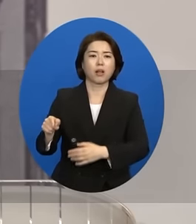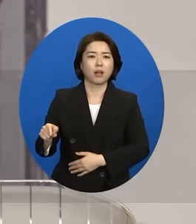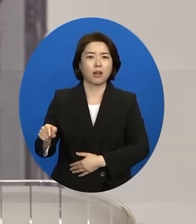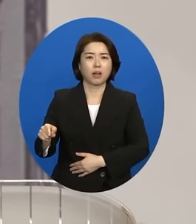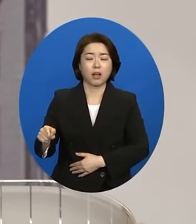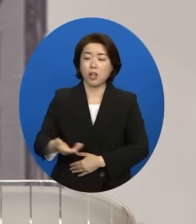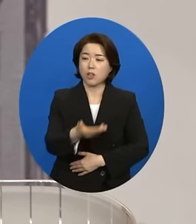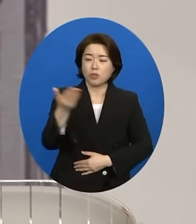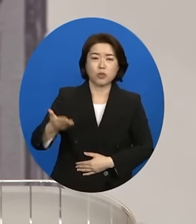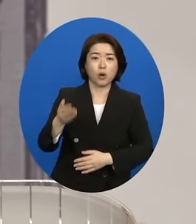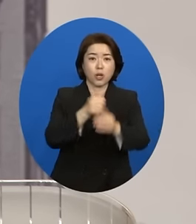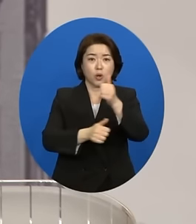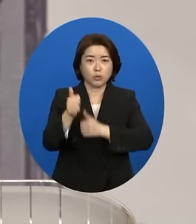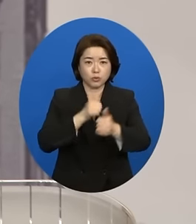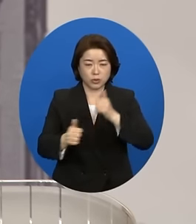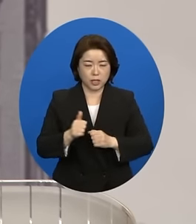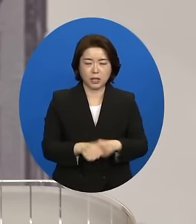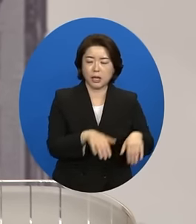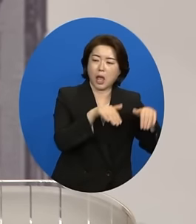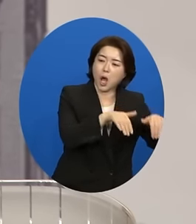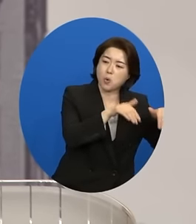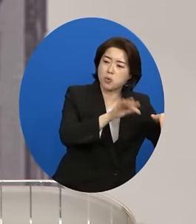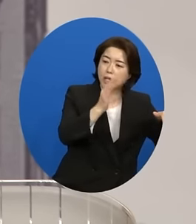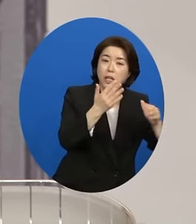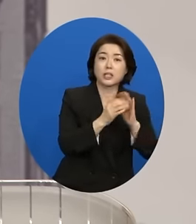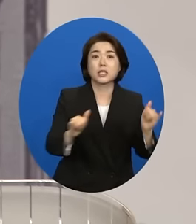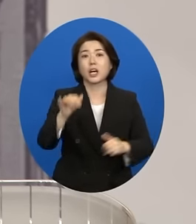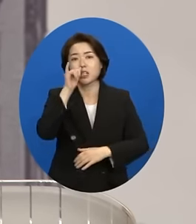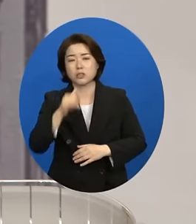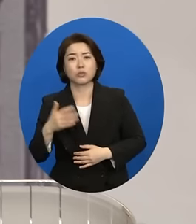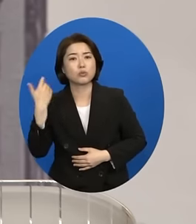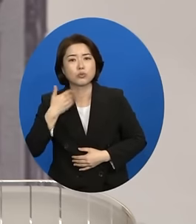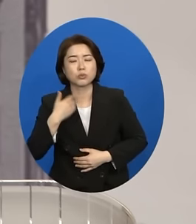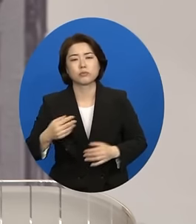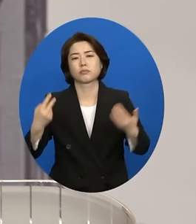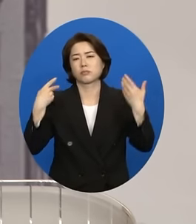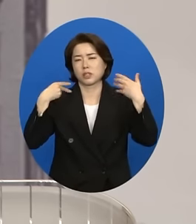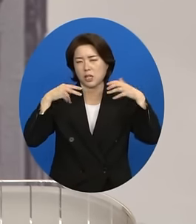중에는 바벨론의 환관이 되는 자가 있을 것이다. 누굽니까? 다니엘이죠.